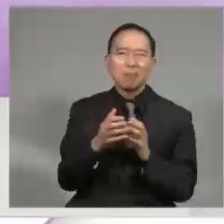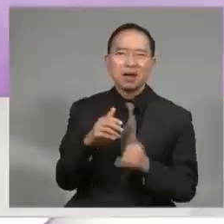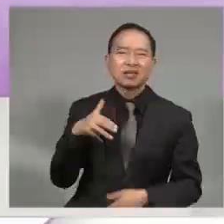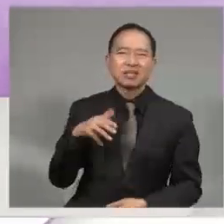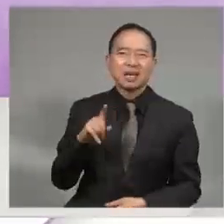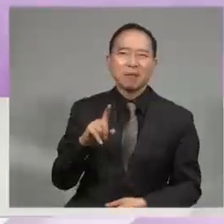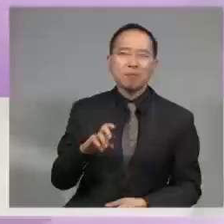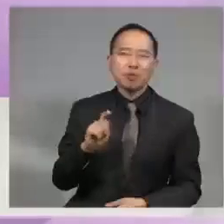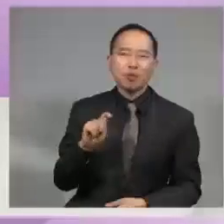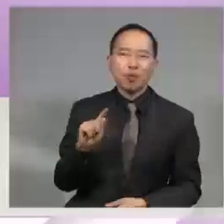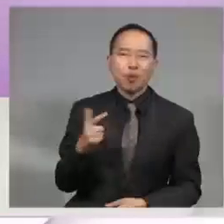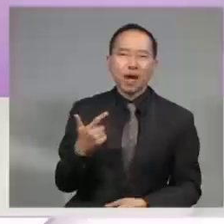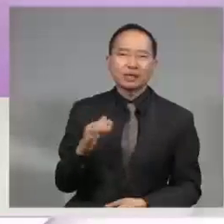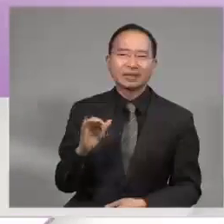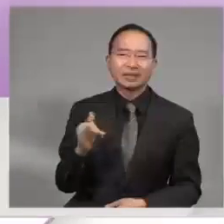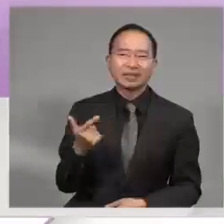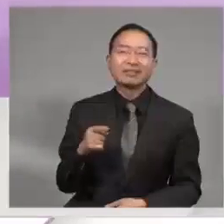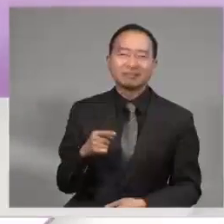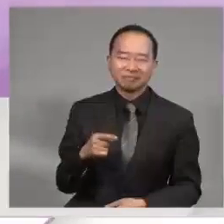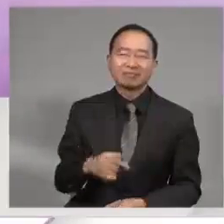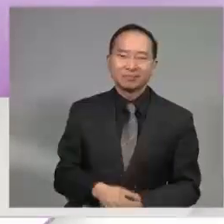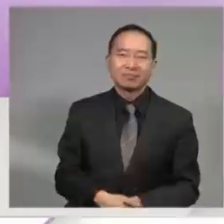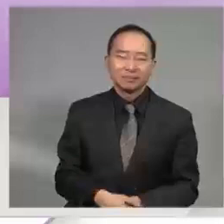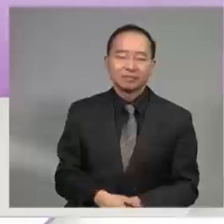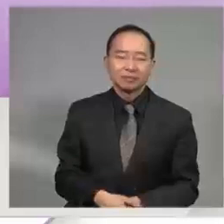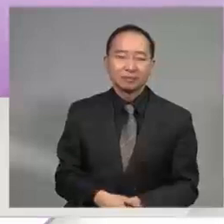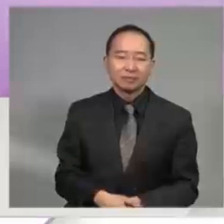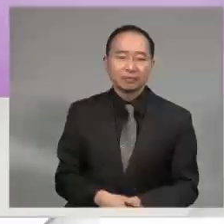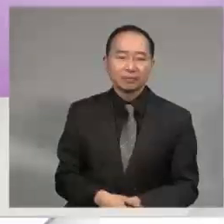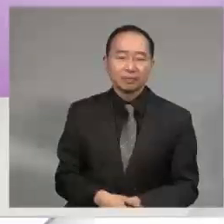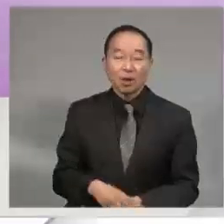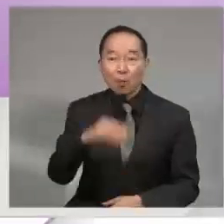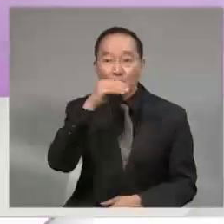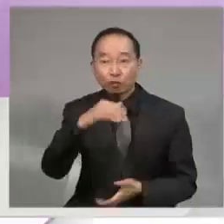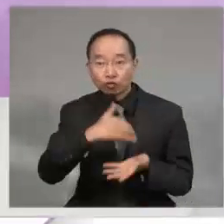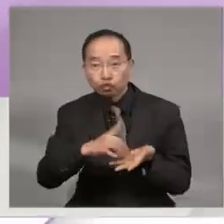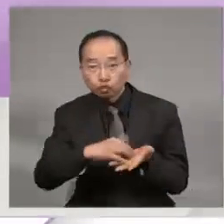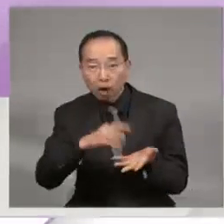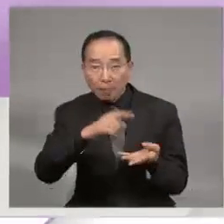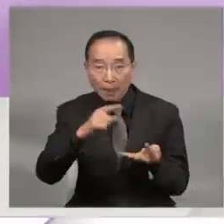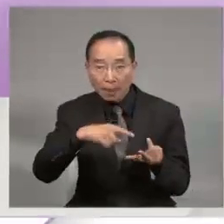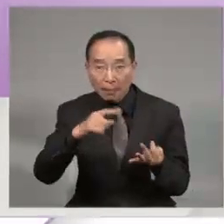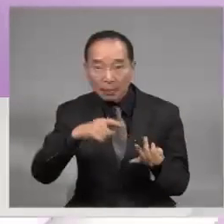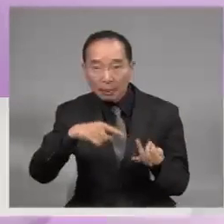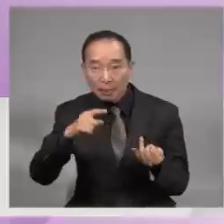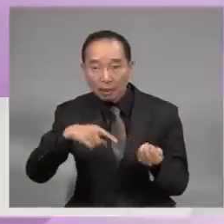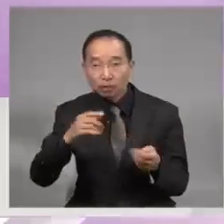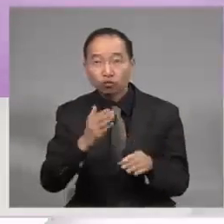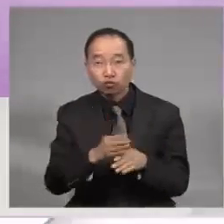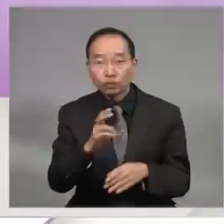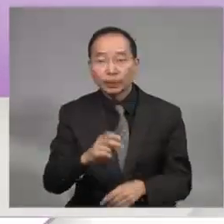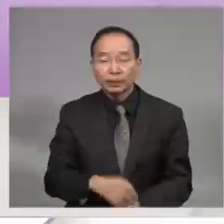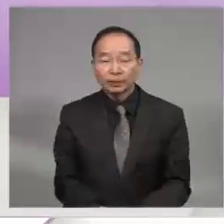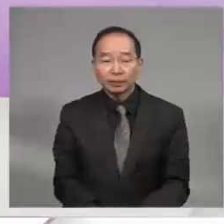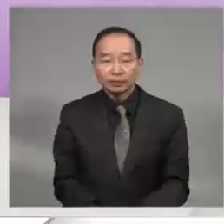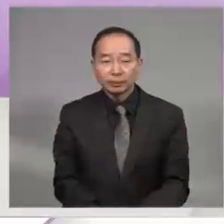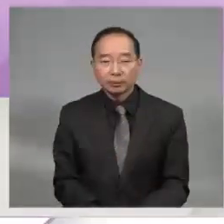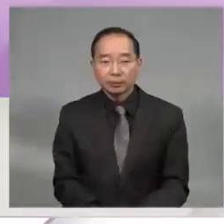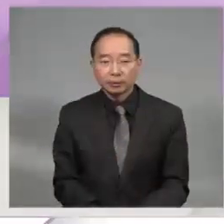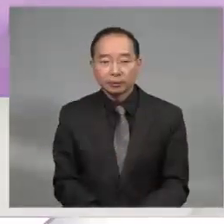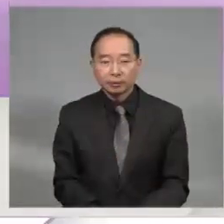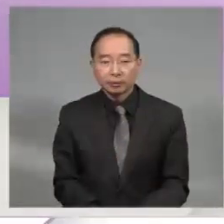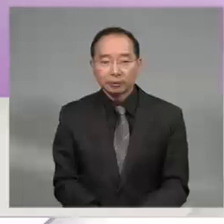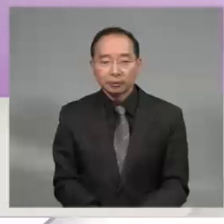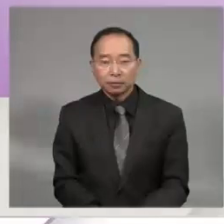좀 보입니다. 지금 그 안에 있는 해송용 봉투 수를 지금 확인하고 계신 중인 것 같습니다. 아, 네. 역시나 저 안에